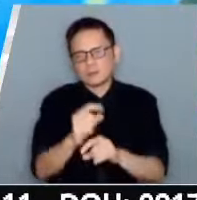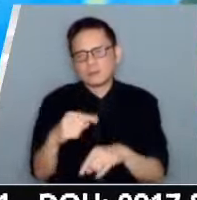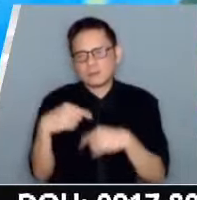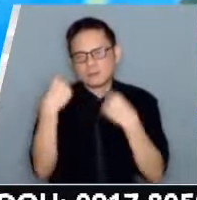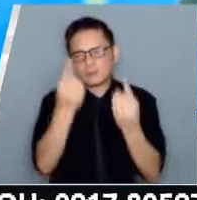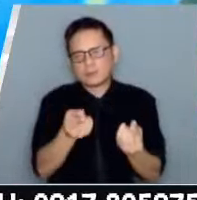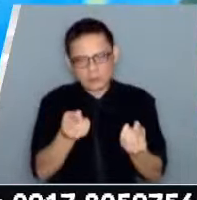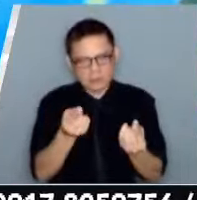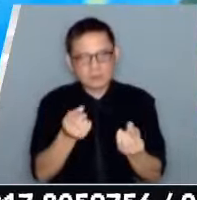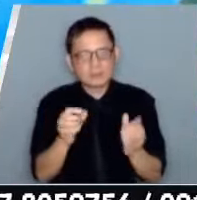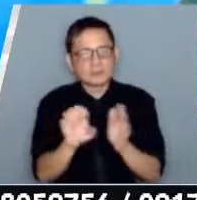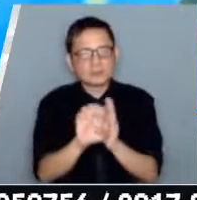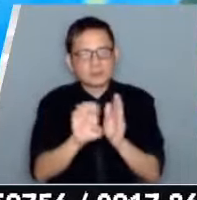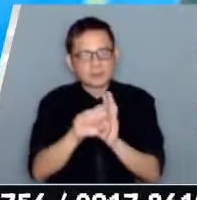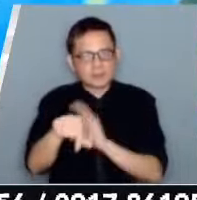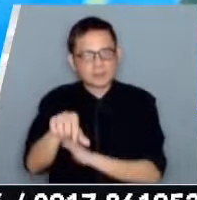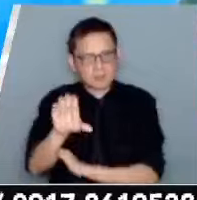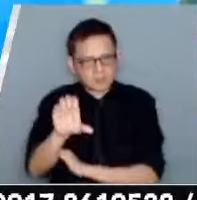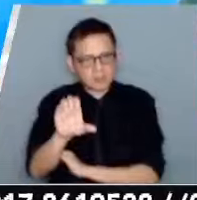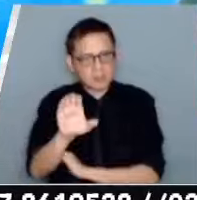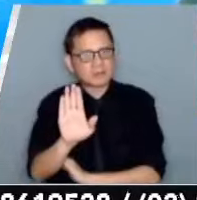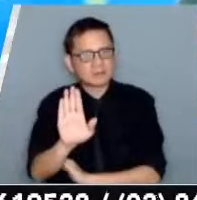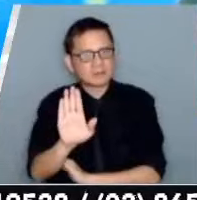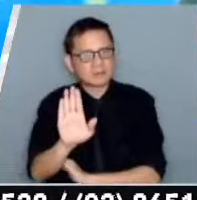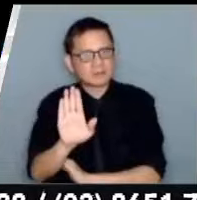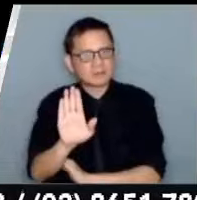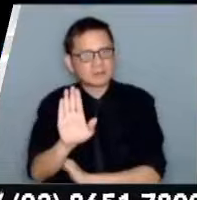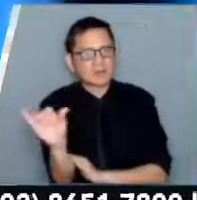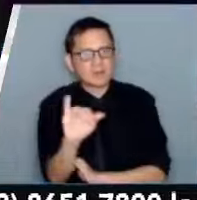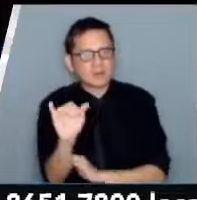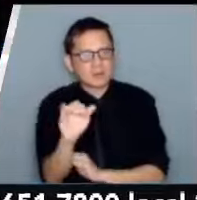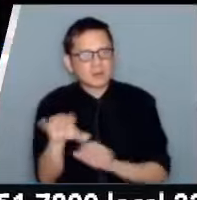City. Balita natin ni Bea Pinla.